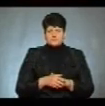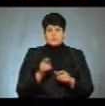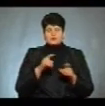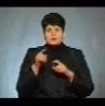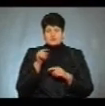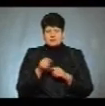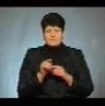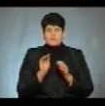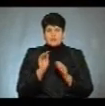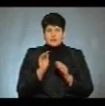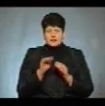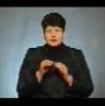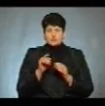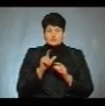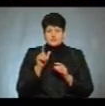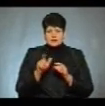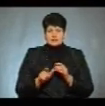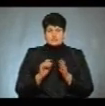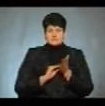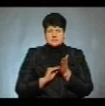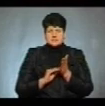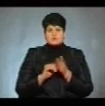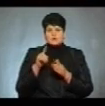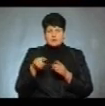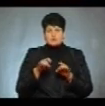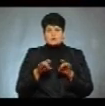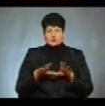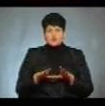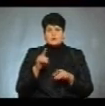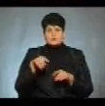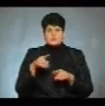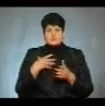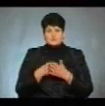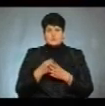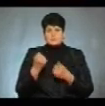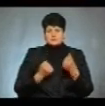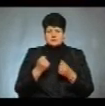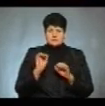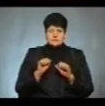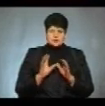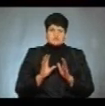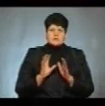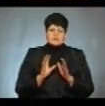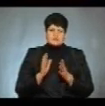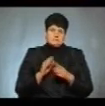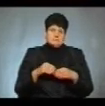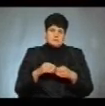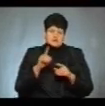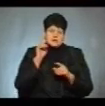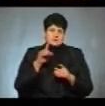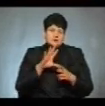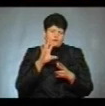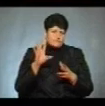вкладкою, людина, ввівши номер постанови, номер свого транспортного засобу, може отримати всю детальну інформацію, що стосується правопорушення в сфері